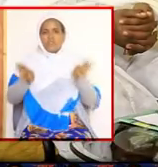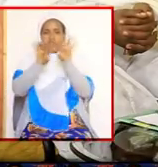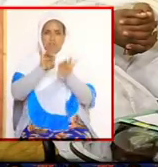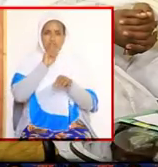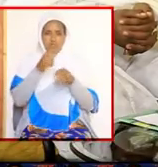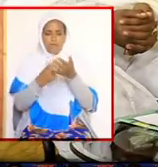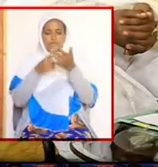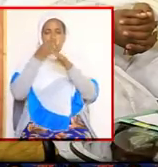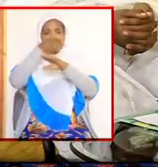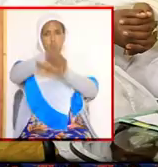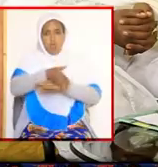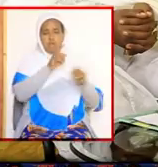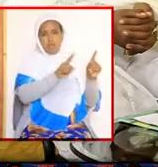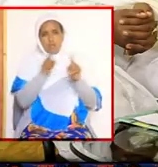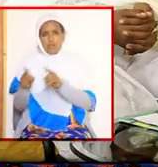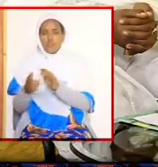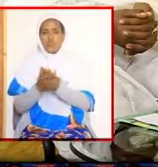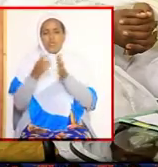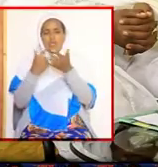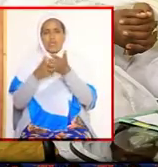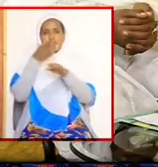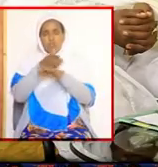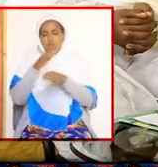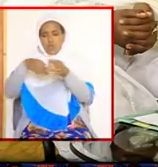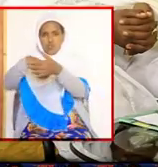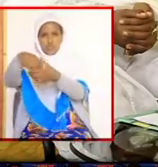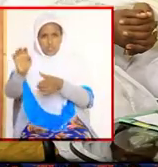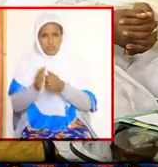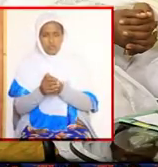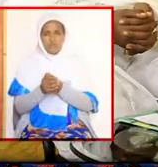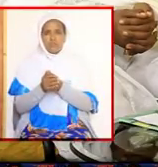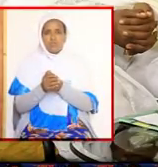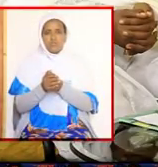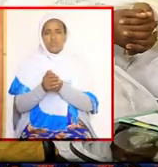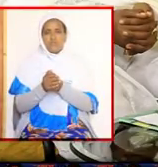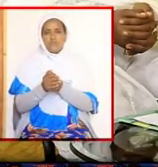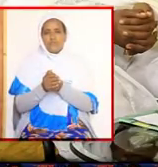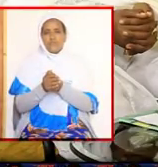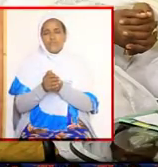ያስፈልጋል። ከዛ በኋላ ደግሞ ከዛ ውጪ